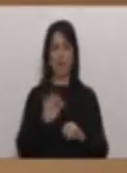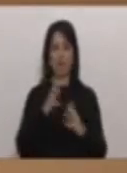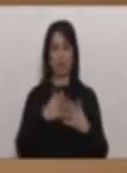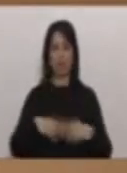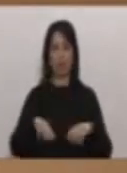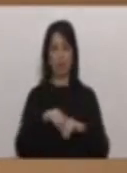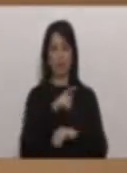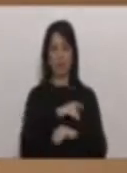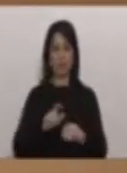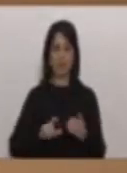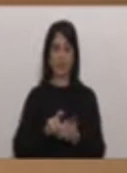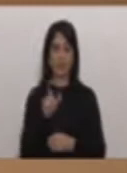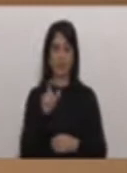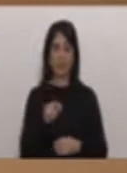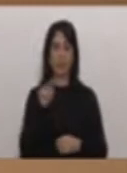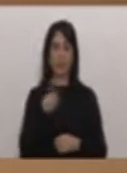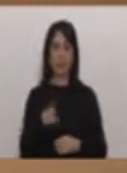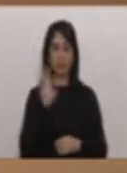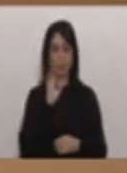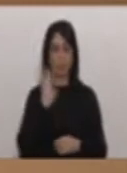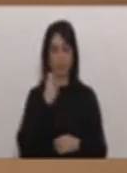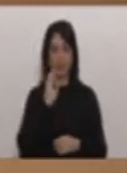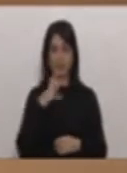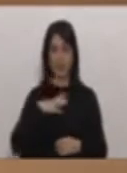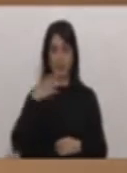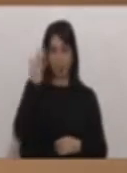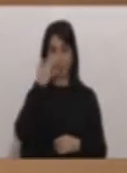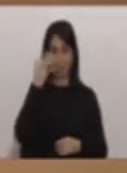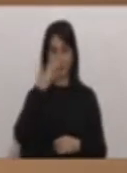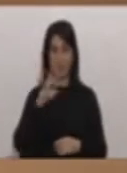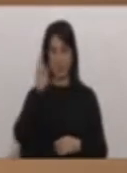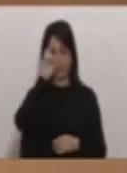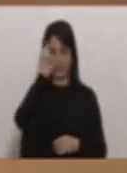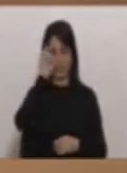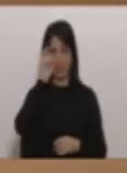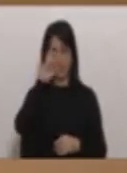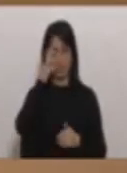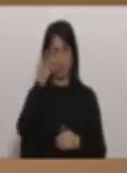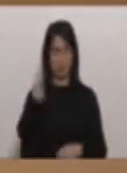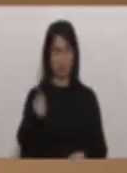წევრობის გზაზე, მაშინ, როდესაც ქართული ოცნების სახელისუფლებო